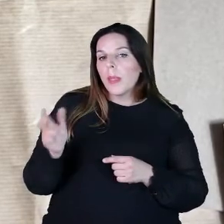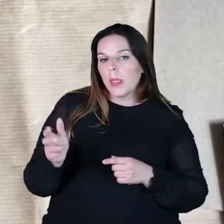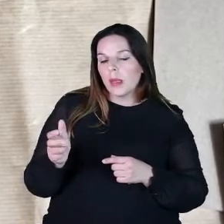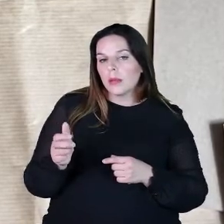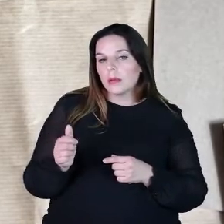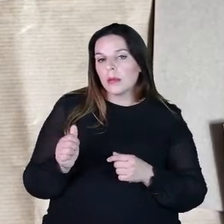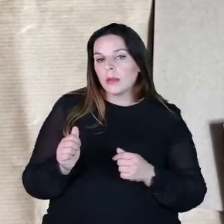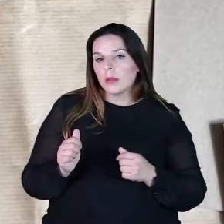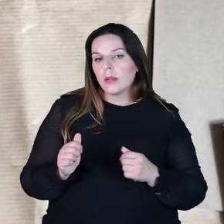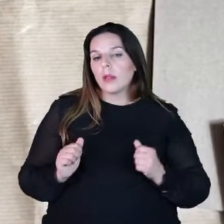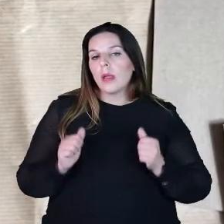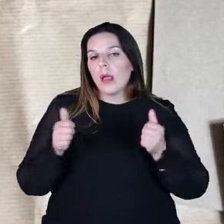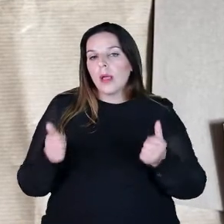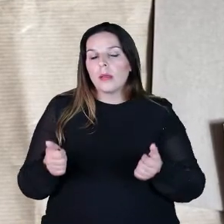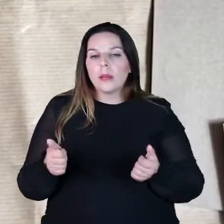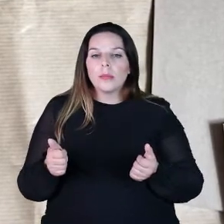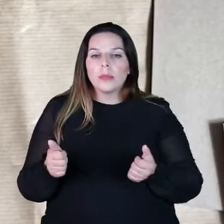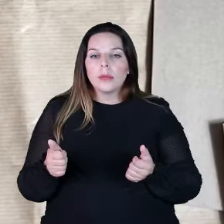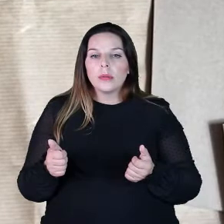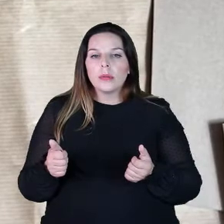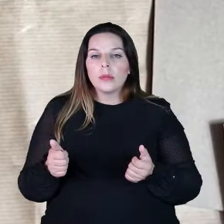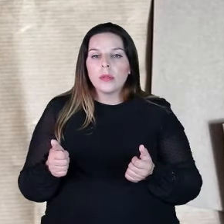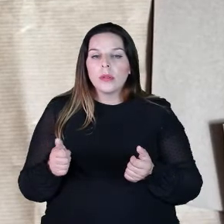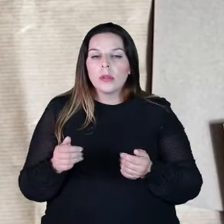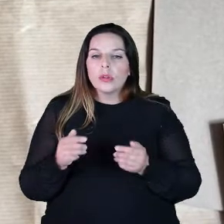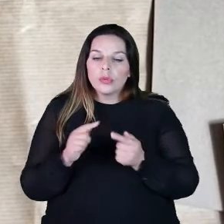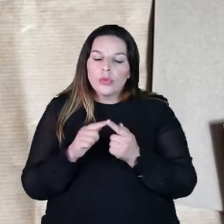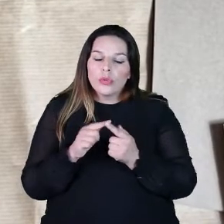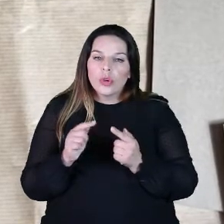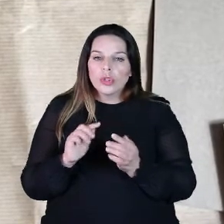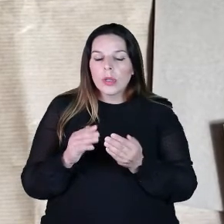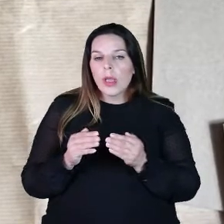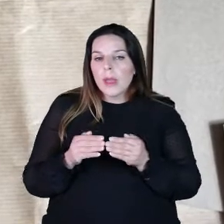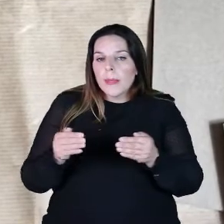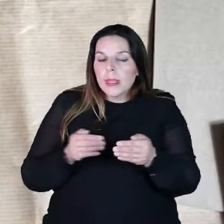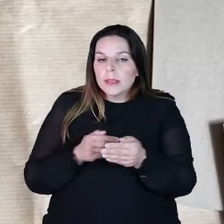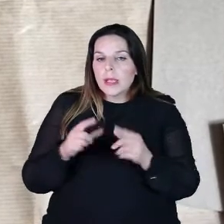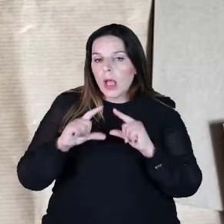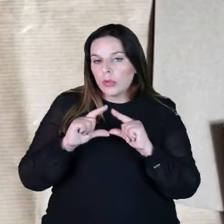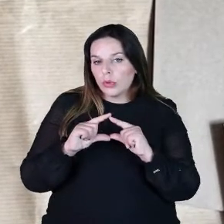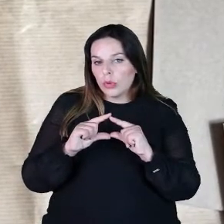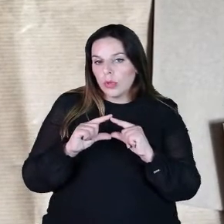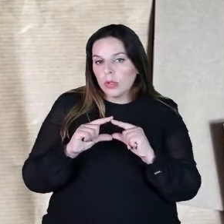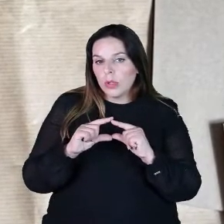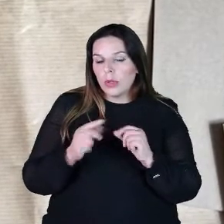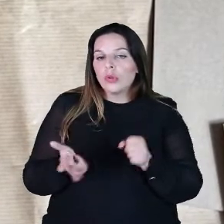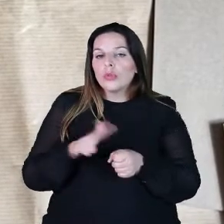że zginam nieco za tymi trójkątami dolnymi, tymi